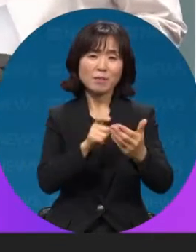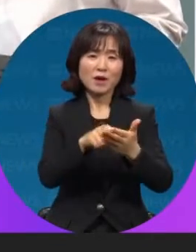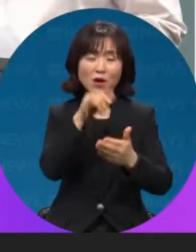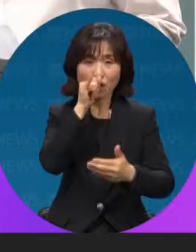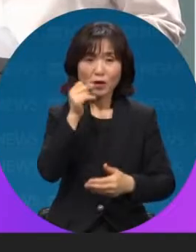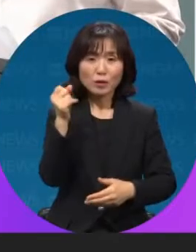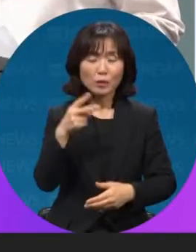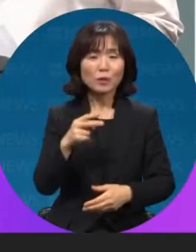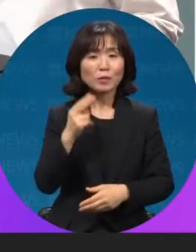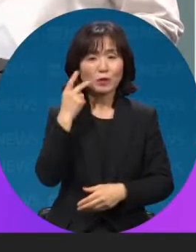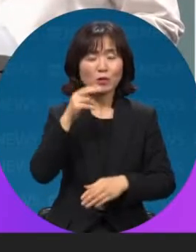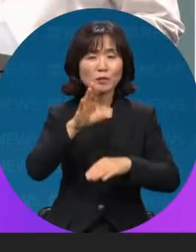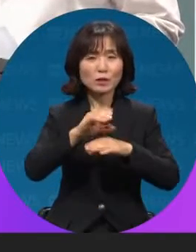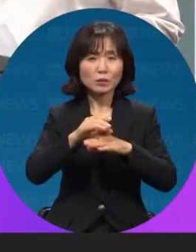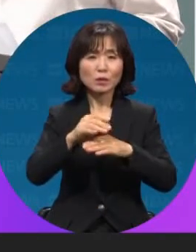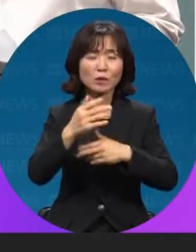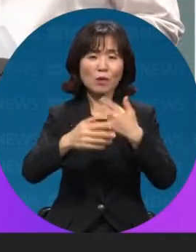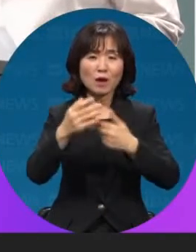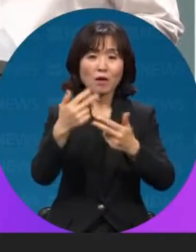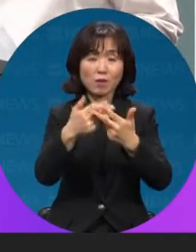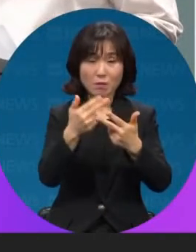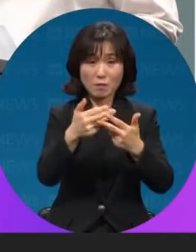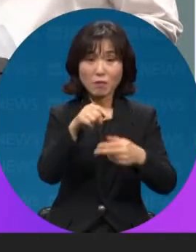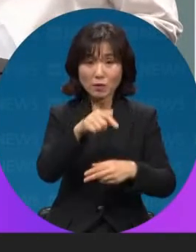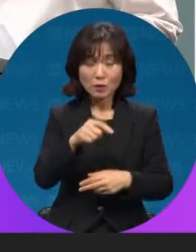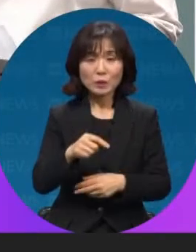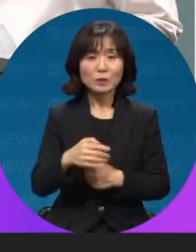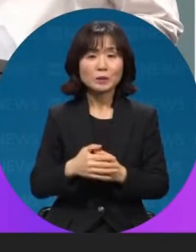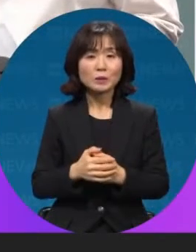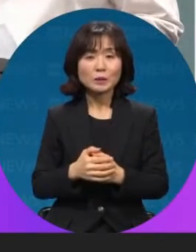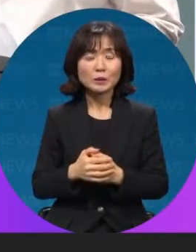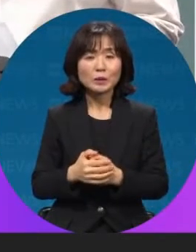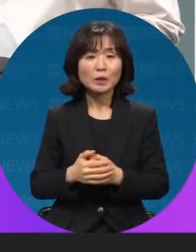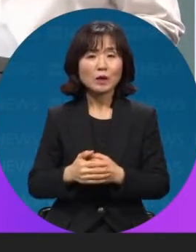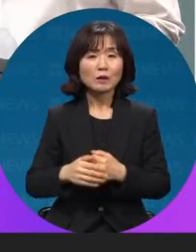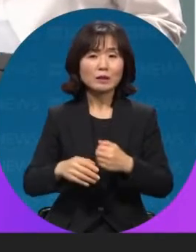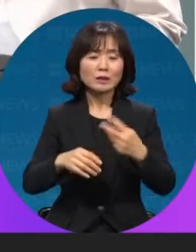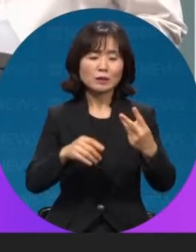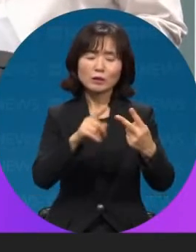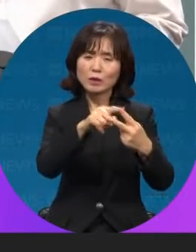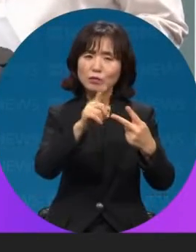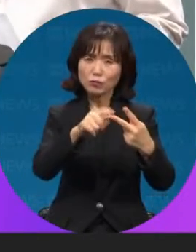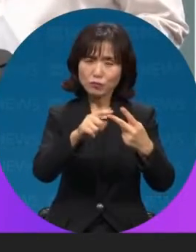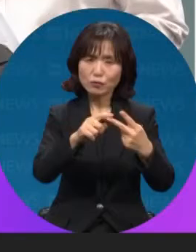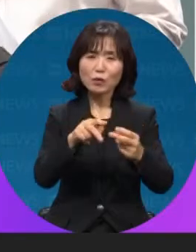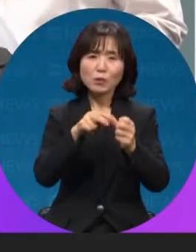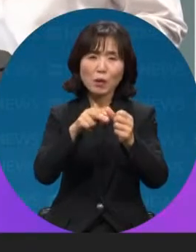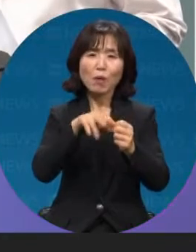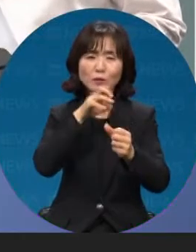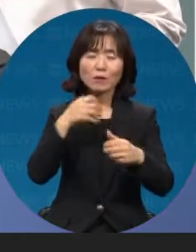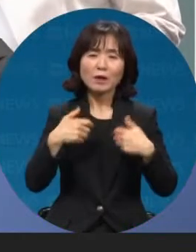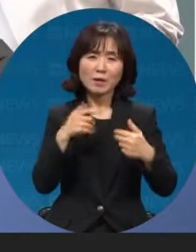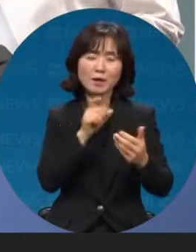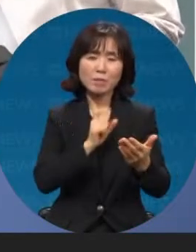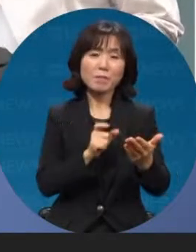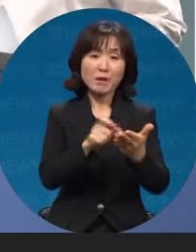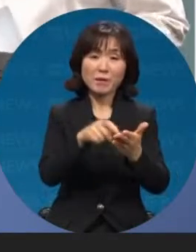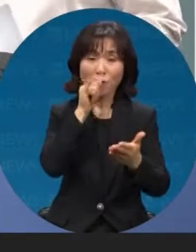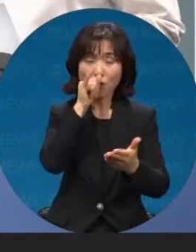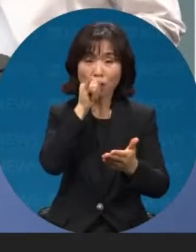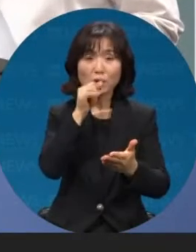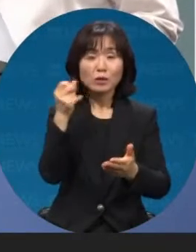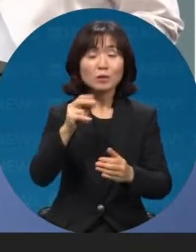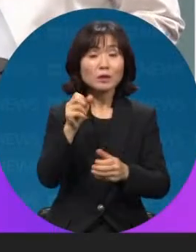어워즈에서 드라마 시리즈 작품상 그리고 최우수 외국어 시린 상 후보로 오징어 게임 을 선택했습니다 어 이미 수상